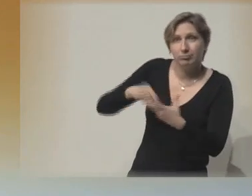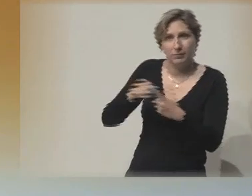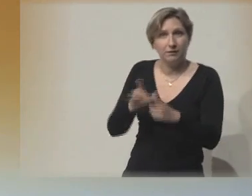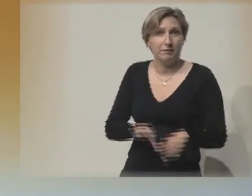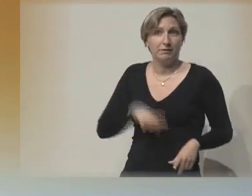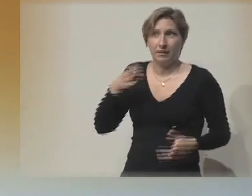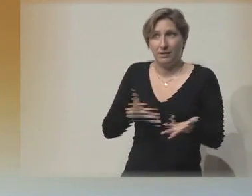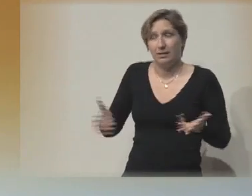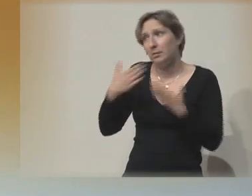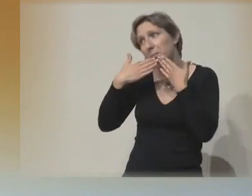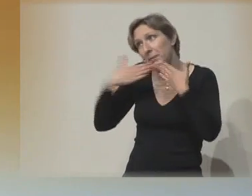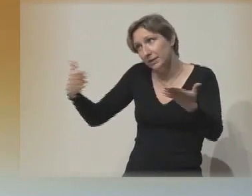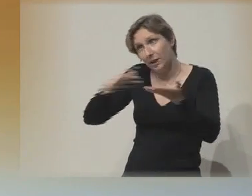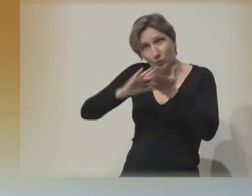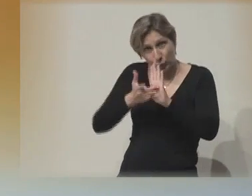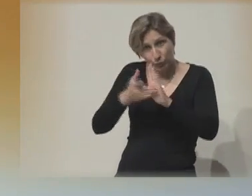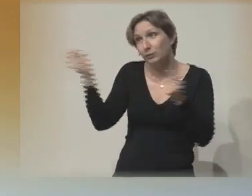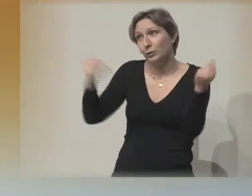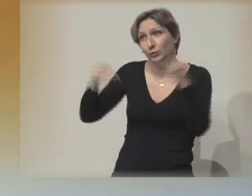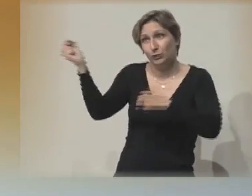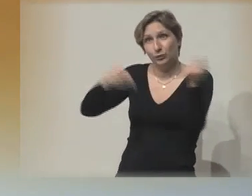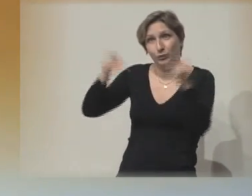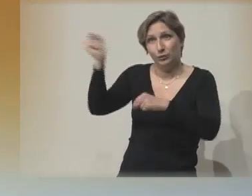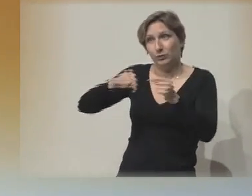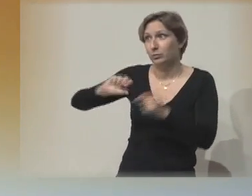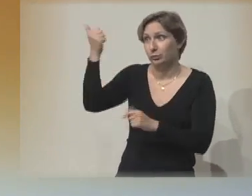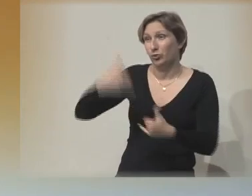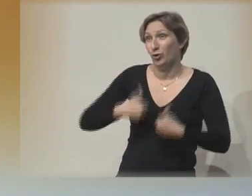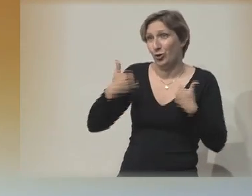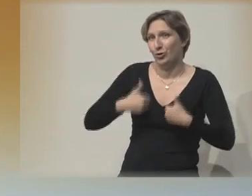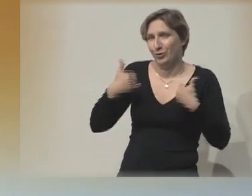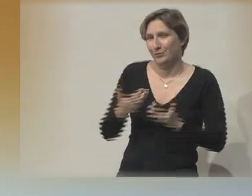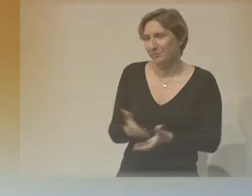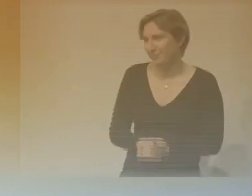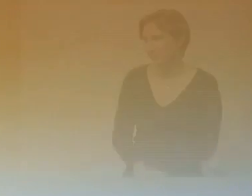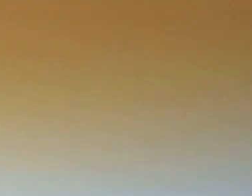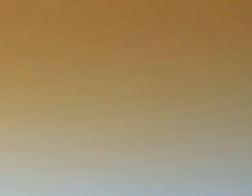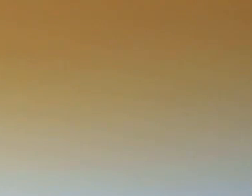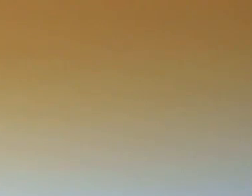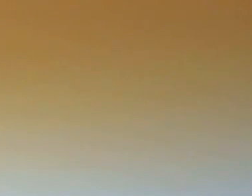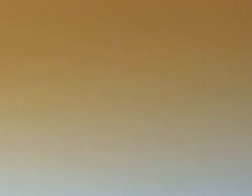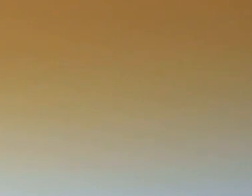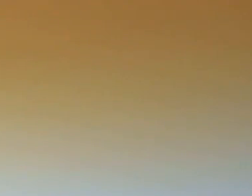fierté. Merci à tous d'être là, particulièrement aux plus jeunes d'être là.